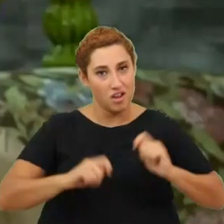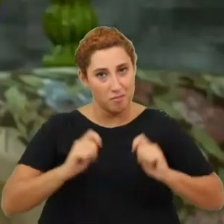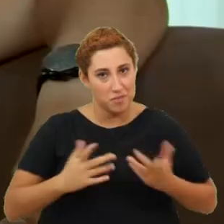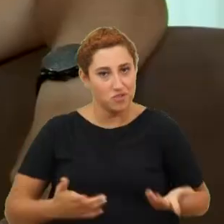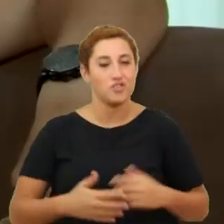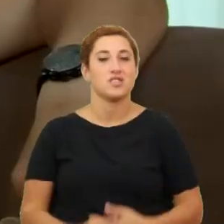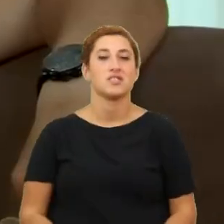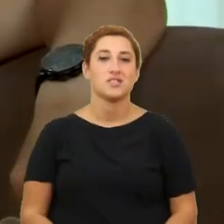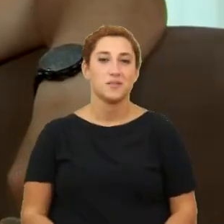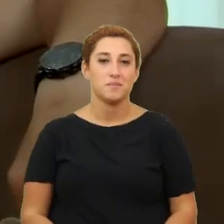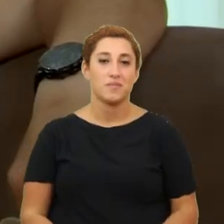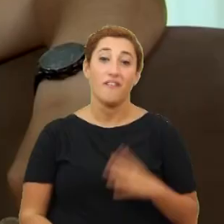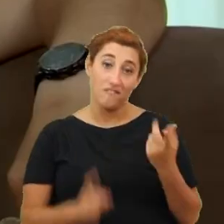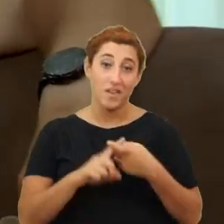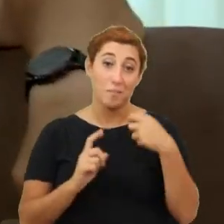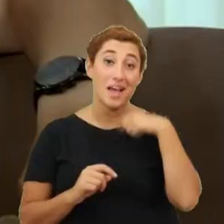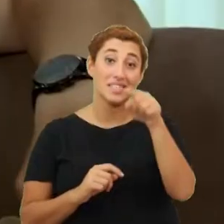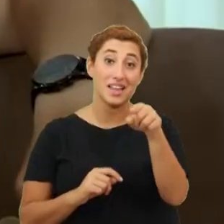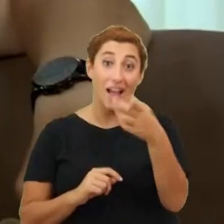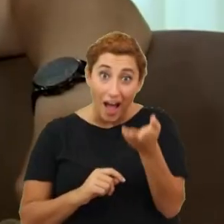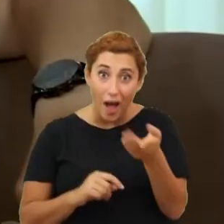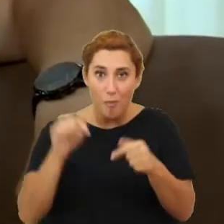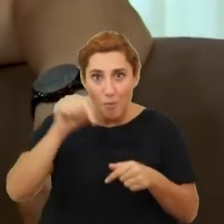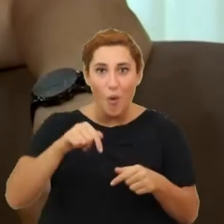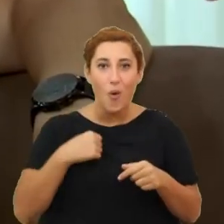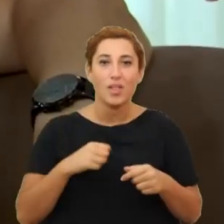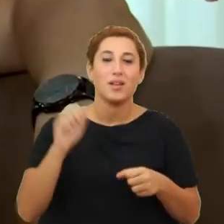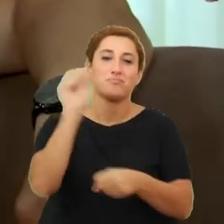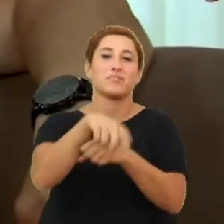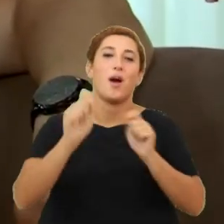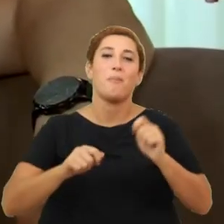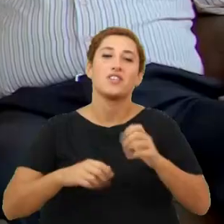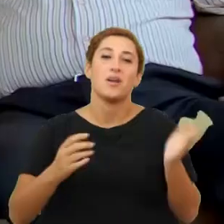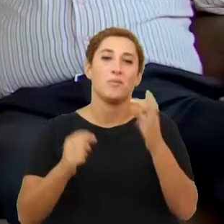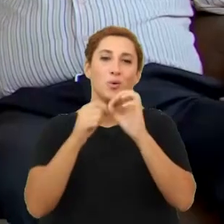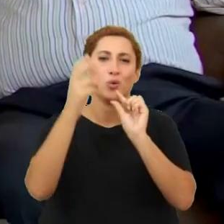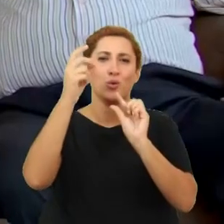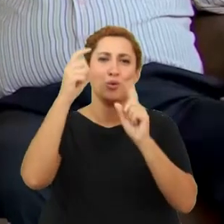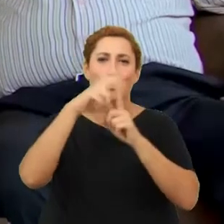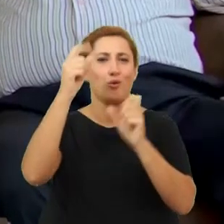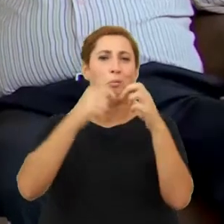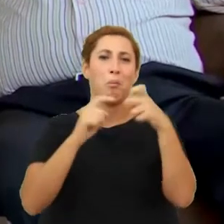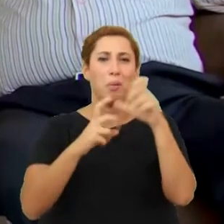çok tavla oynayacak. Ve de ben seni aha da böyle mars edeceğim, dübeş.